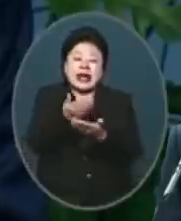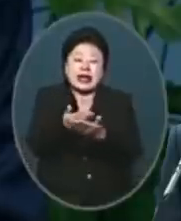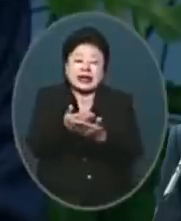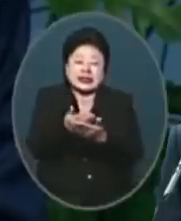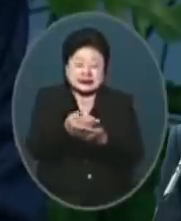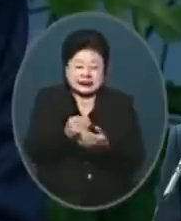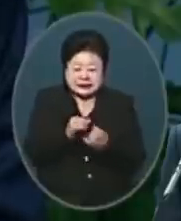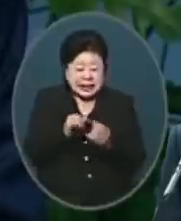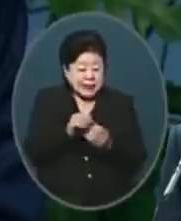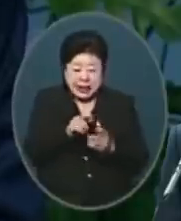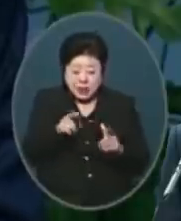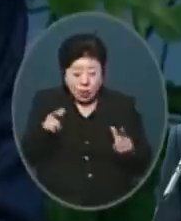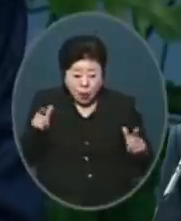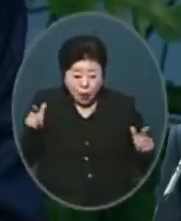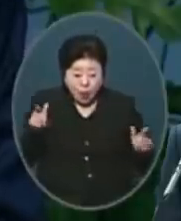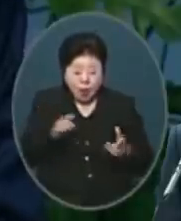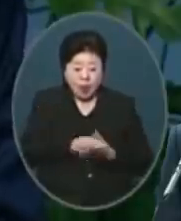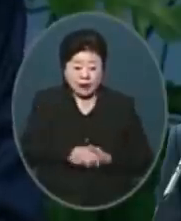동양해서 살 사람이 아닙니다.